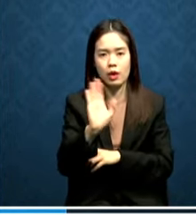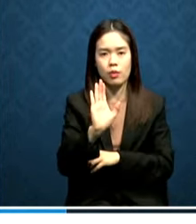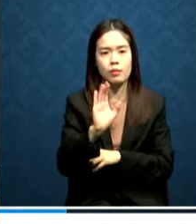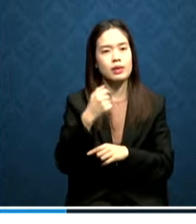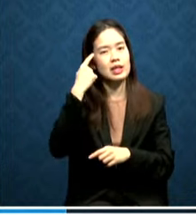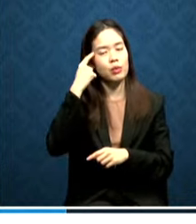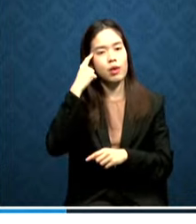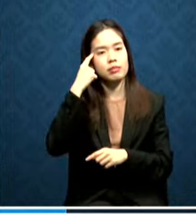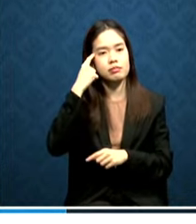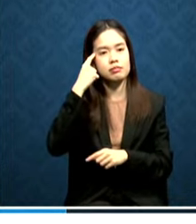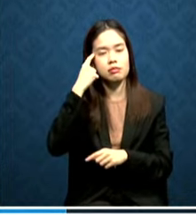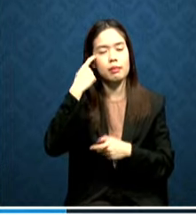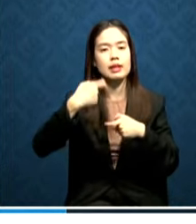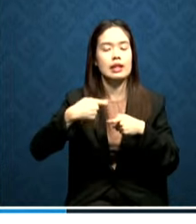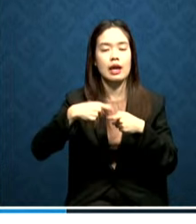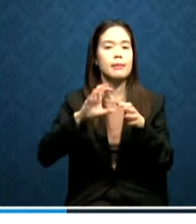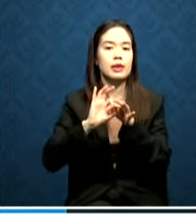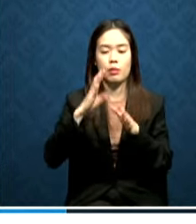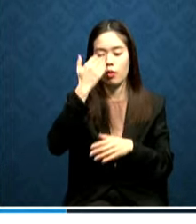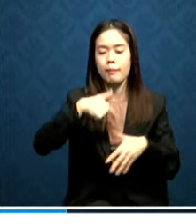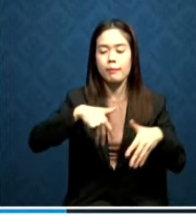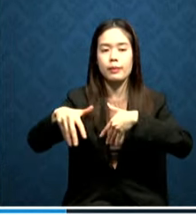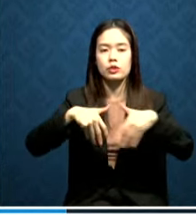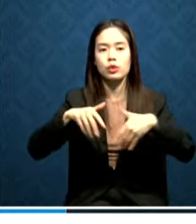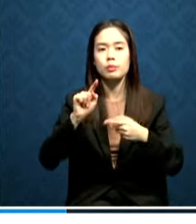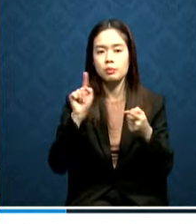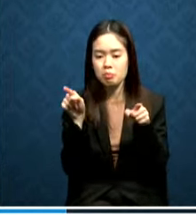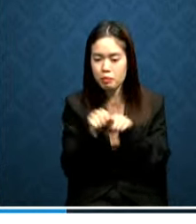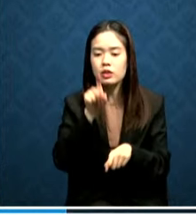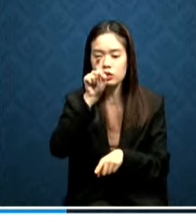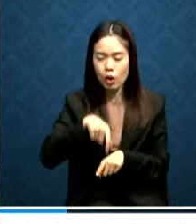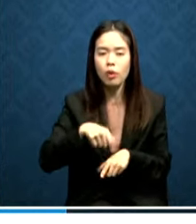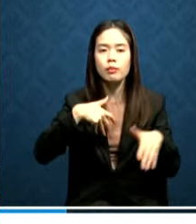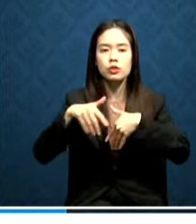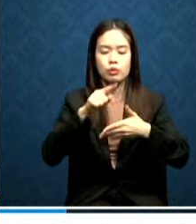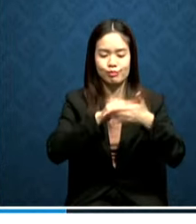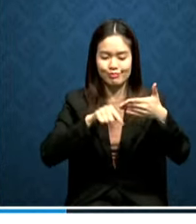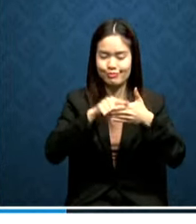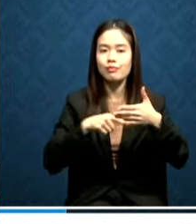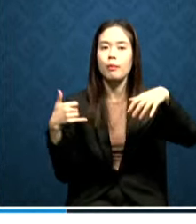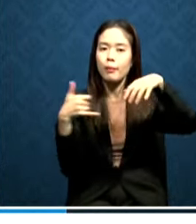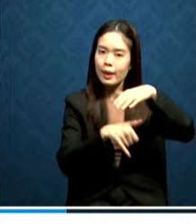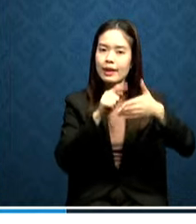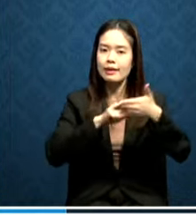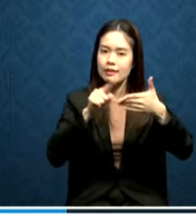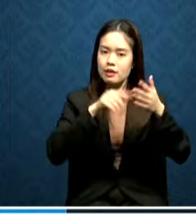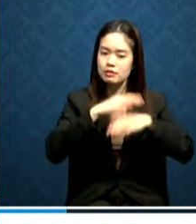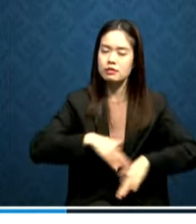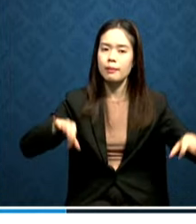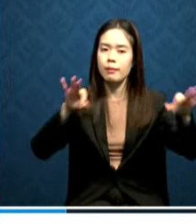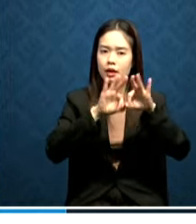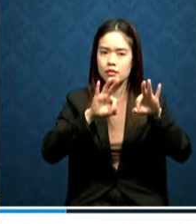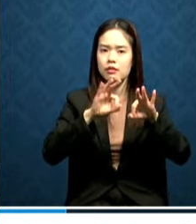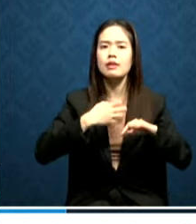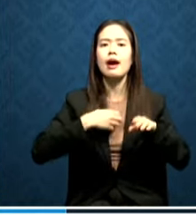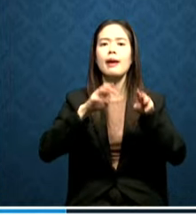ลายเป็นว่าจำกัดว่าประชาชนเนี่ยบีบบังคับให้ประชาชนจะต้องออกมาใช้สิทธิ์ใช้เสียงนะครับผมคิดว่าอันเนี้ยควรจะ